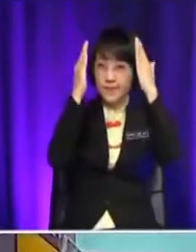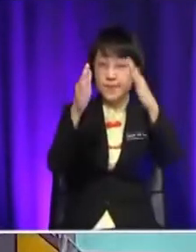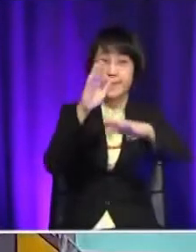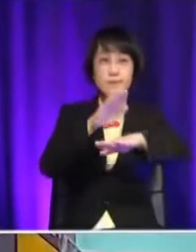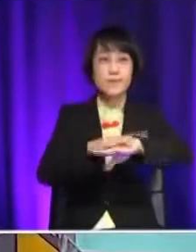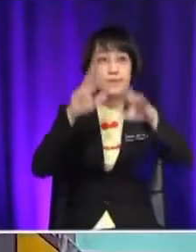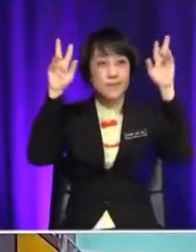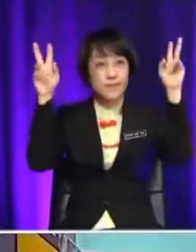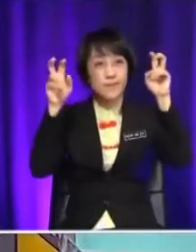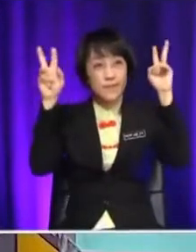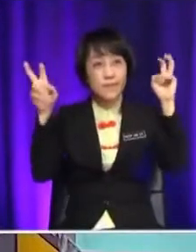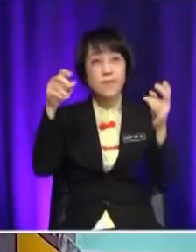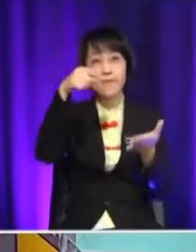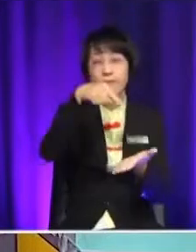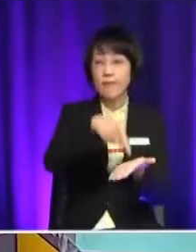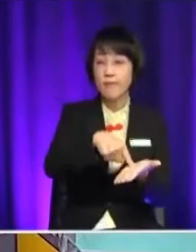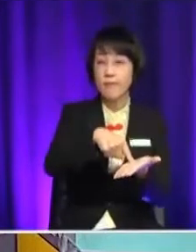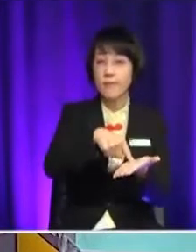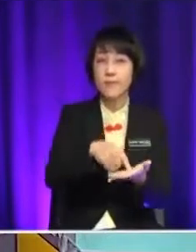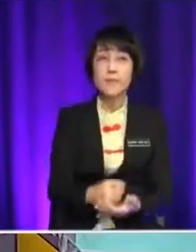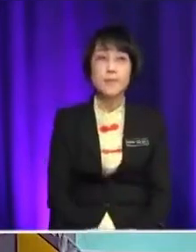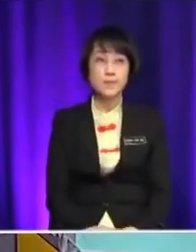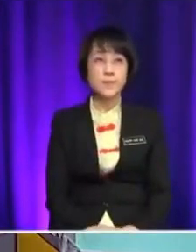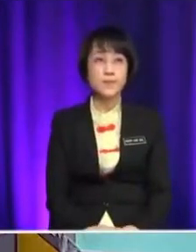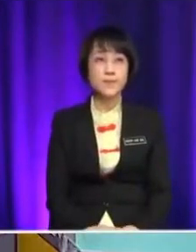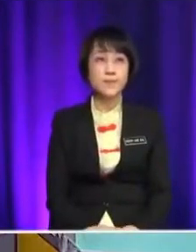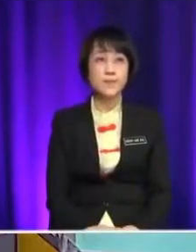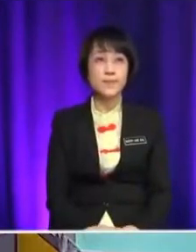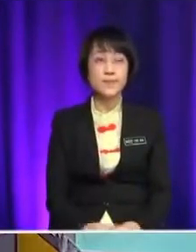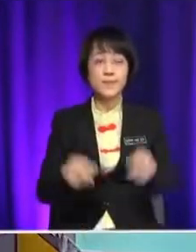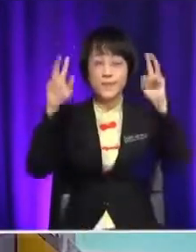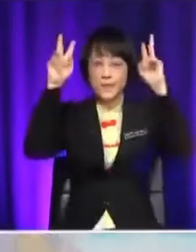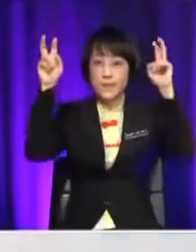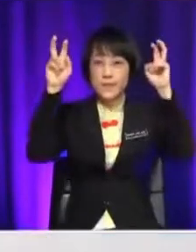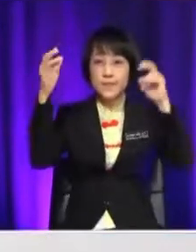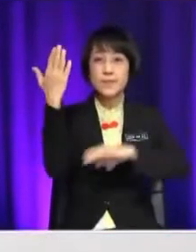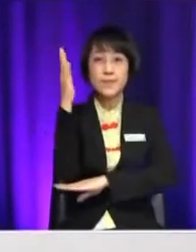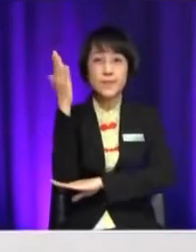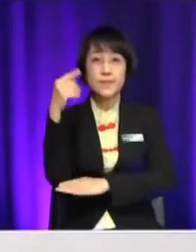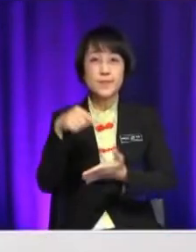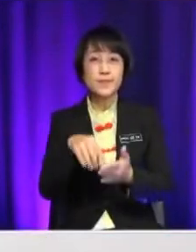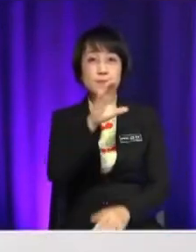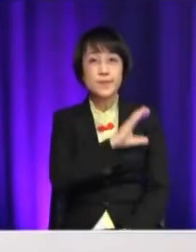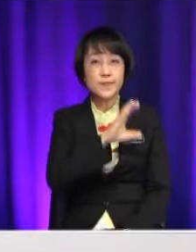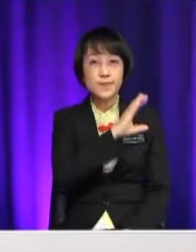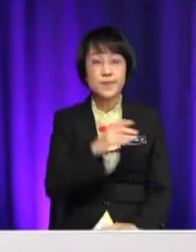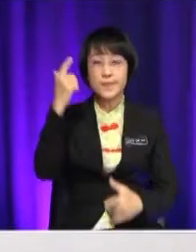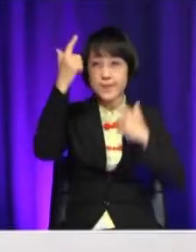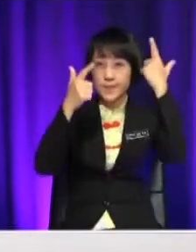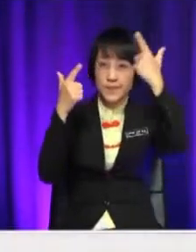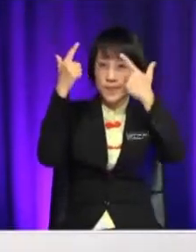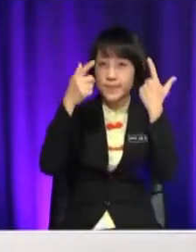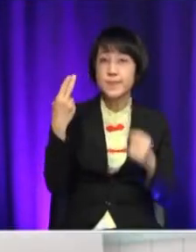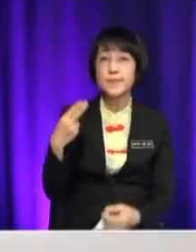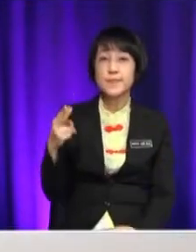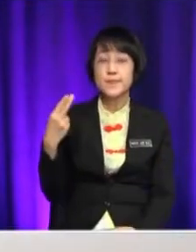ini. Kita ambil tajuk yang ada pada pokok ni, iaitu ciri-ciri pelancong hijau. Tadi murid saya dah